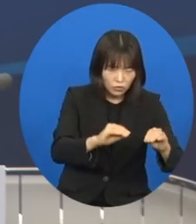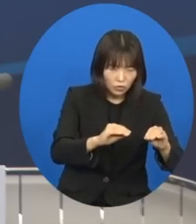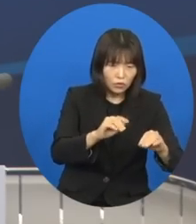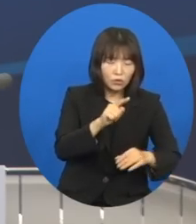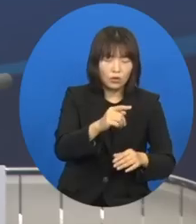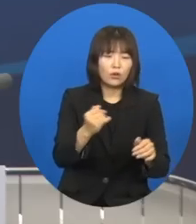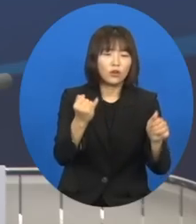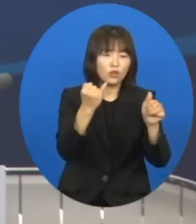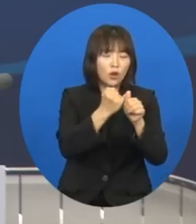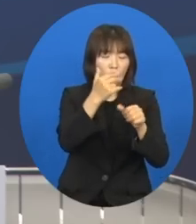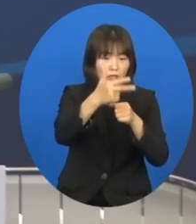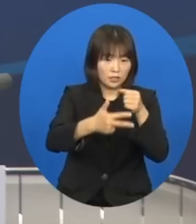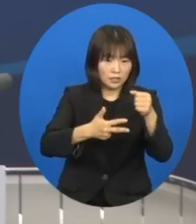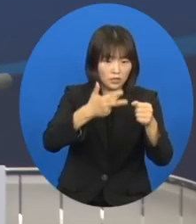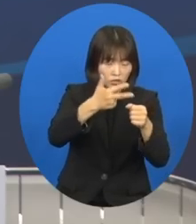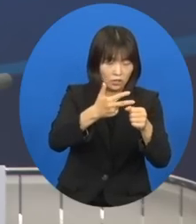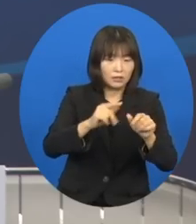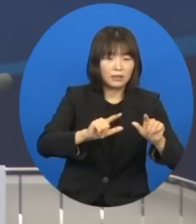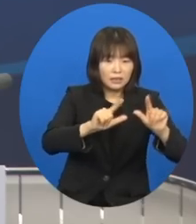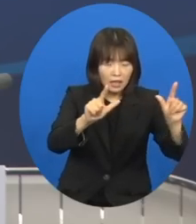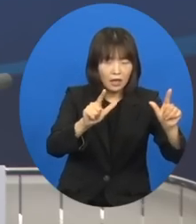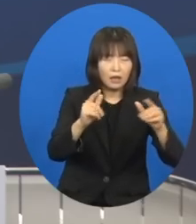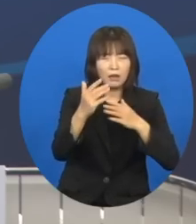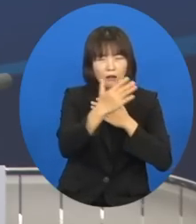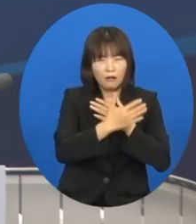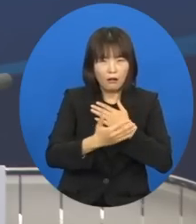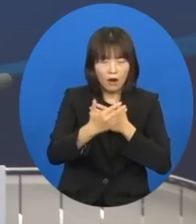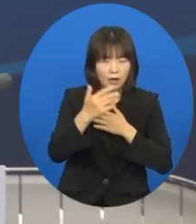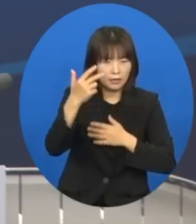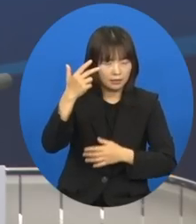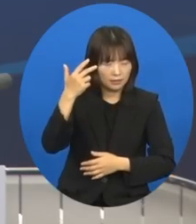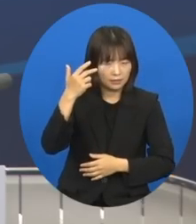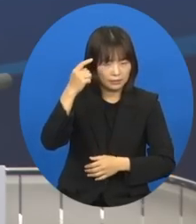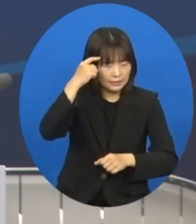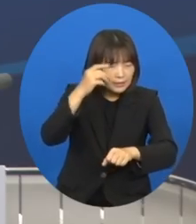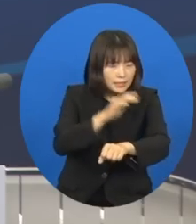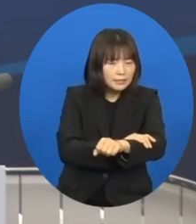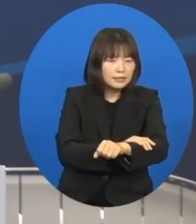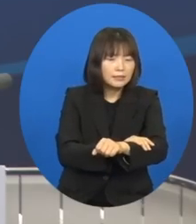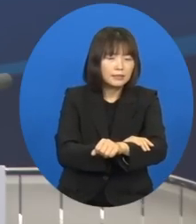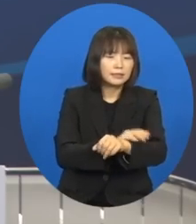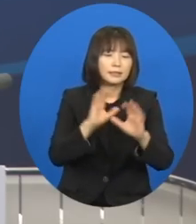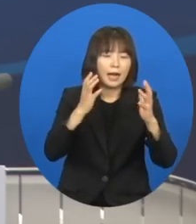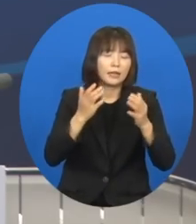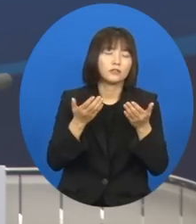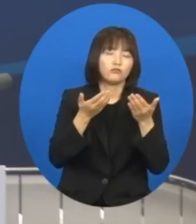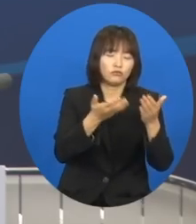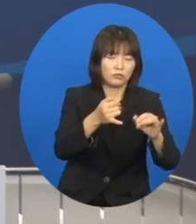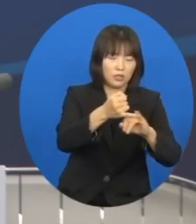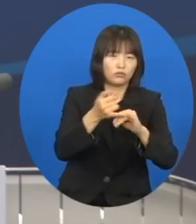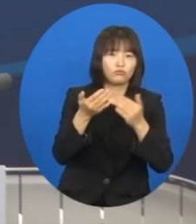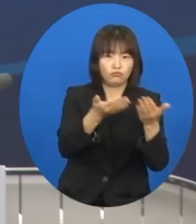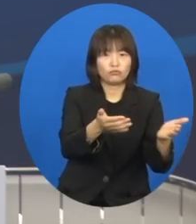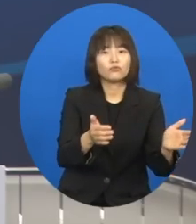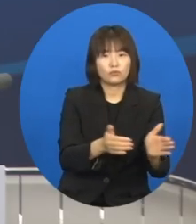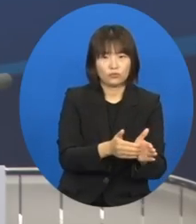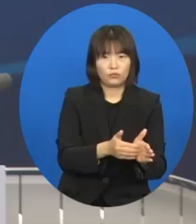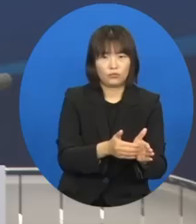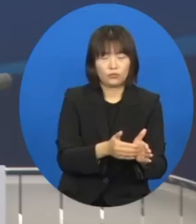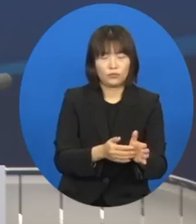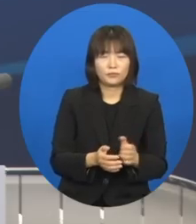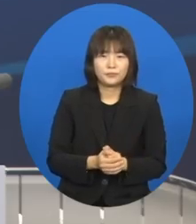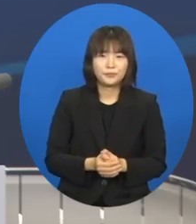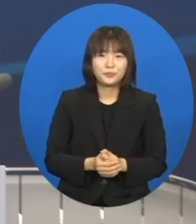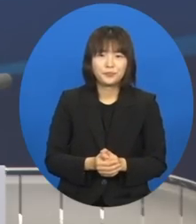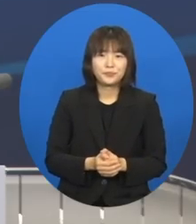7주년 결혼기념일날 너에게 건강하고 지혜로운 아이를 주겠노라고 약속해 주셨어요. 세상에 처음